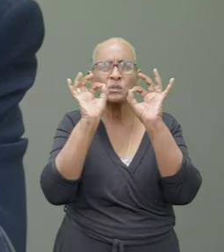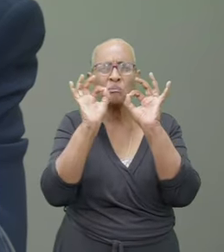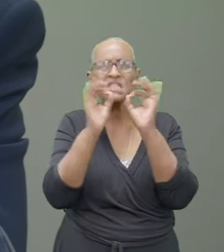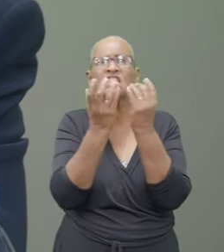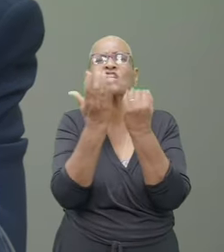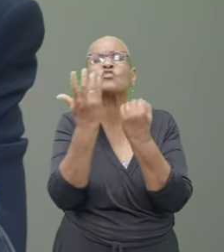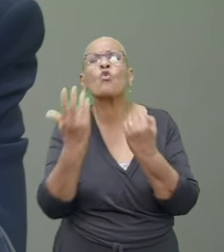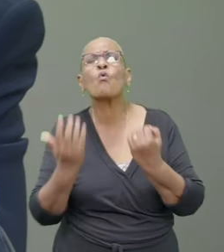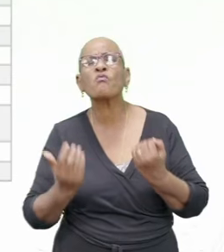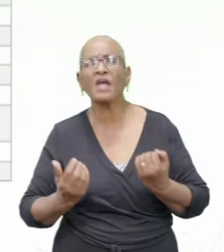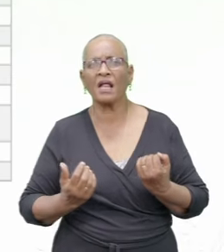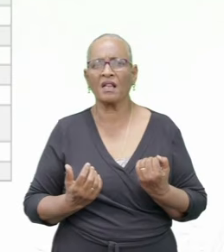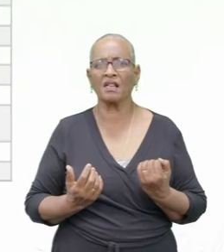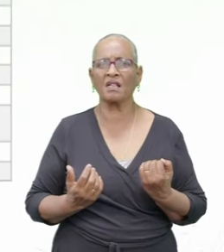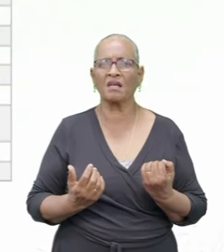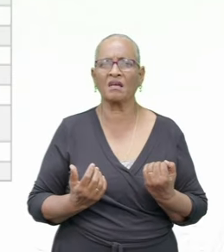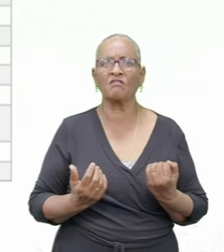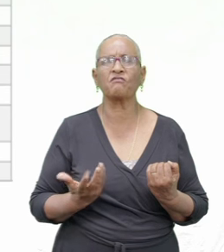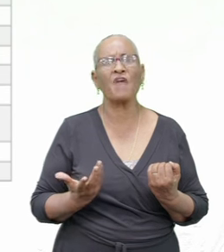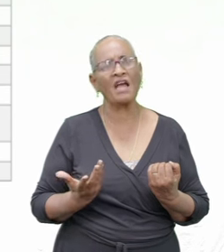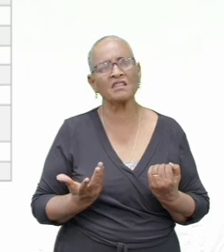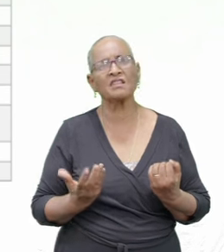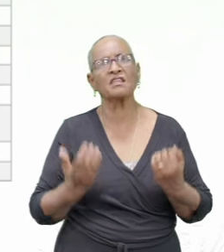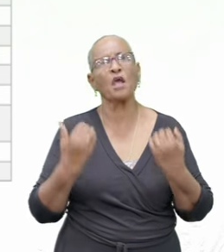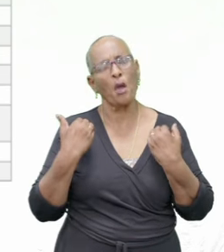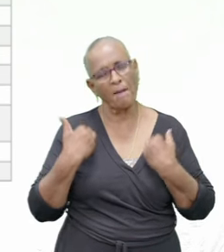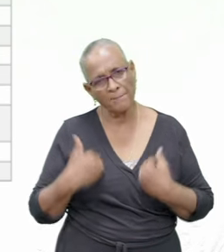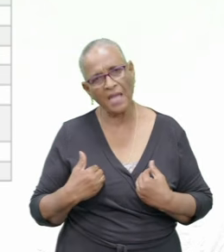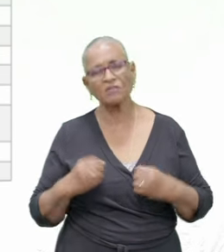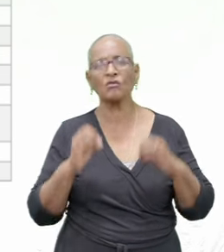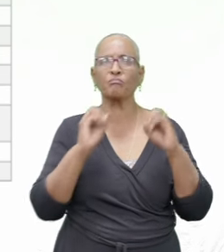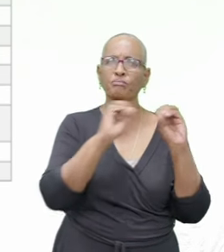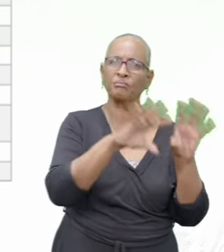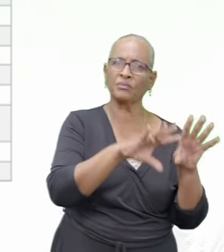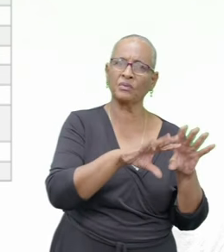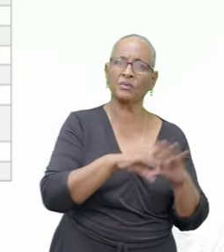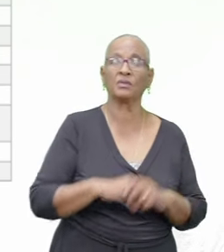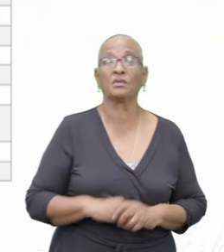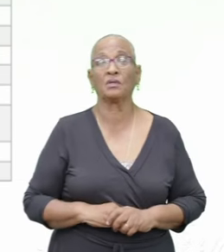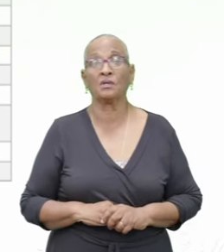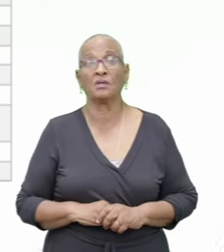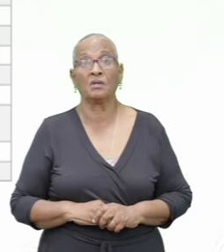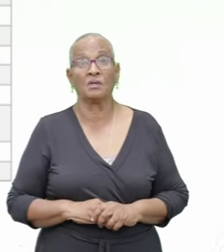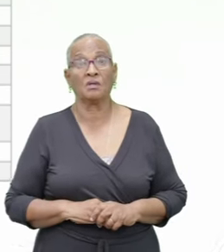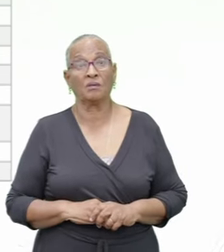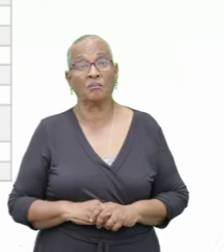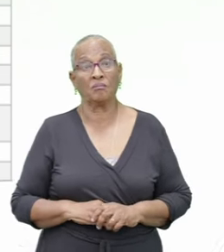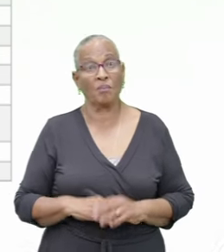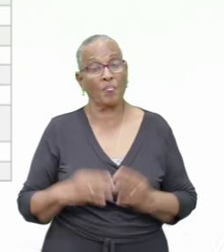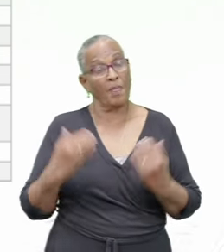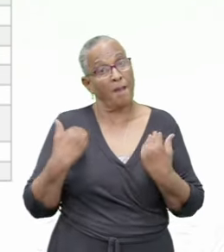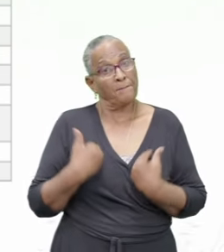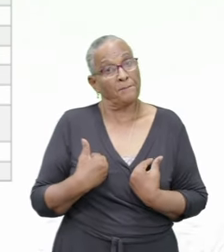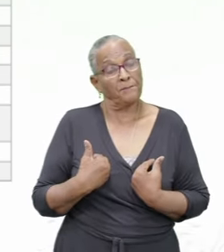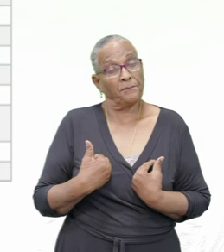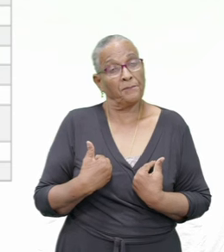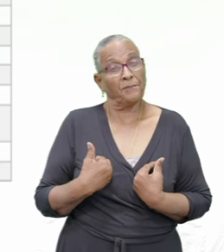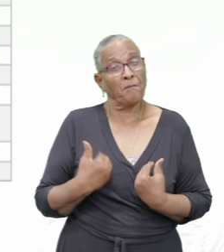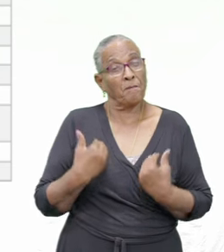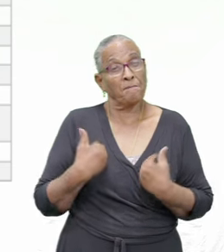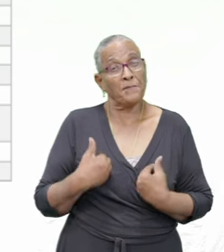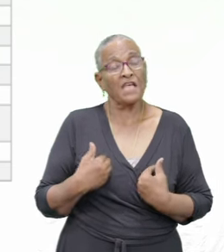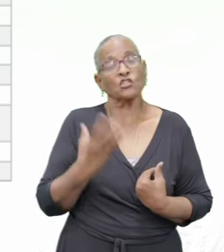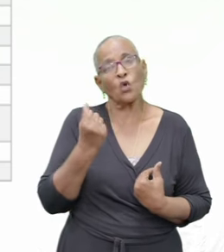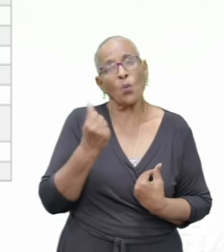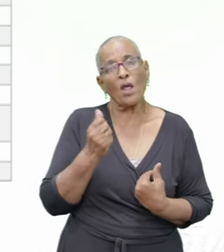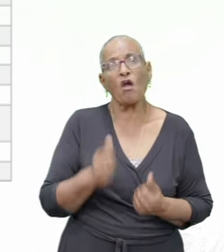van migratie van personeel. Ja, want mensen komen ook voor bevoegdheidsverklaringen. Bijvoorbeeld een